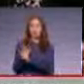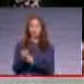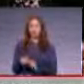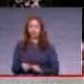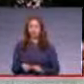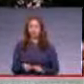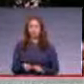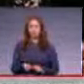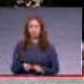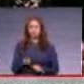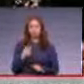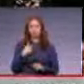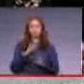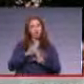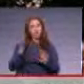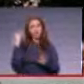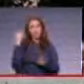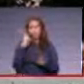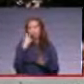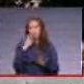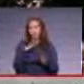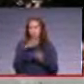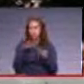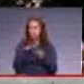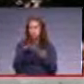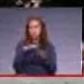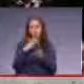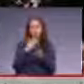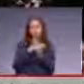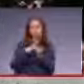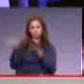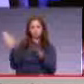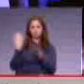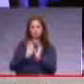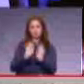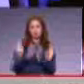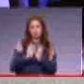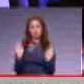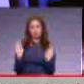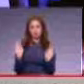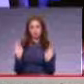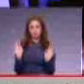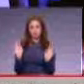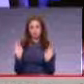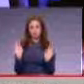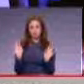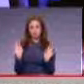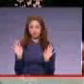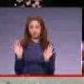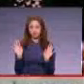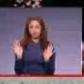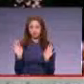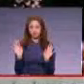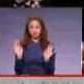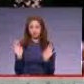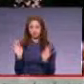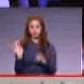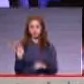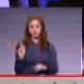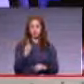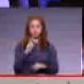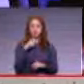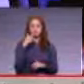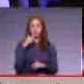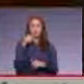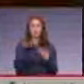ايه؟ معناها ان في صفاء خلاص ما فيش. لقيت ان الحياه مش مستاهله لا ان لا الواحد لا يخوض في